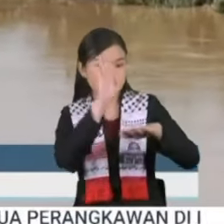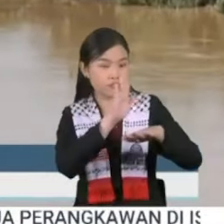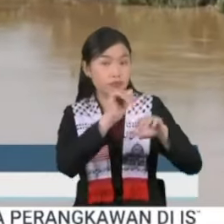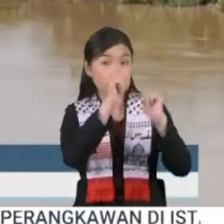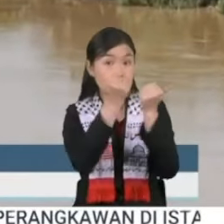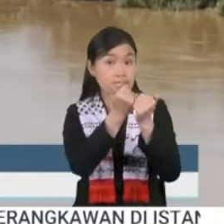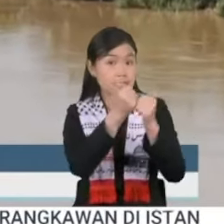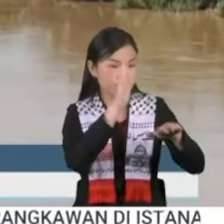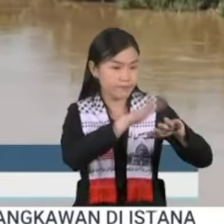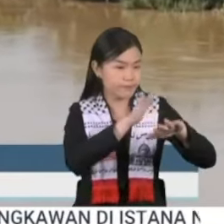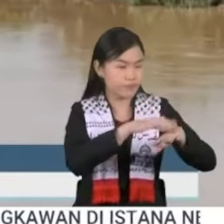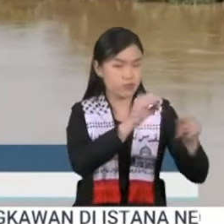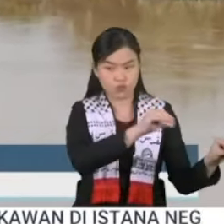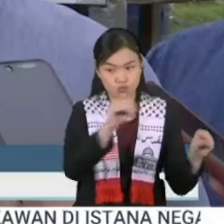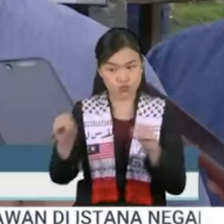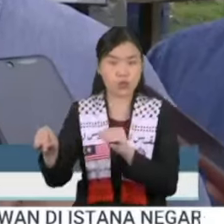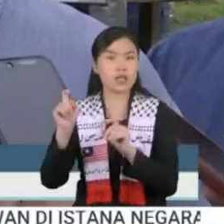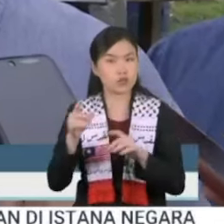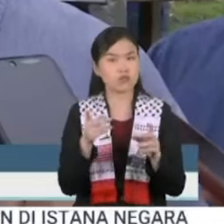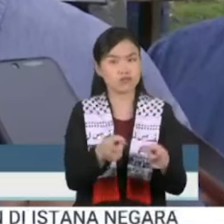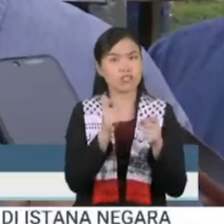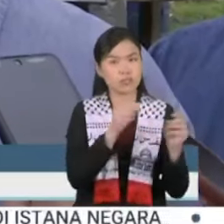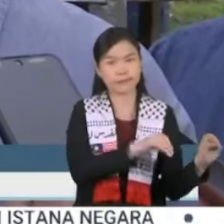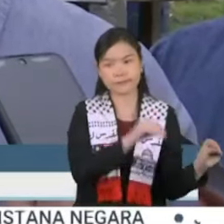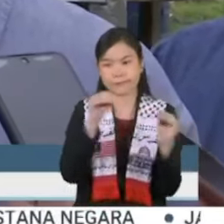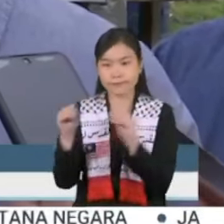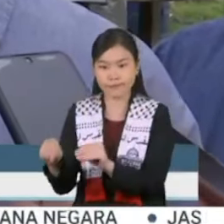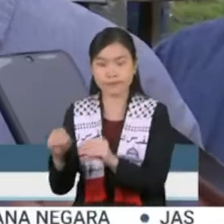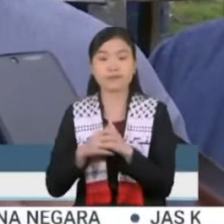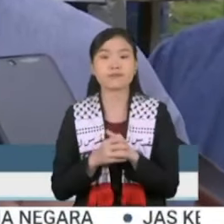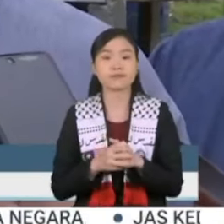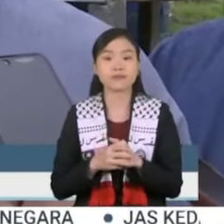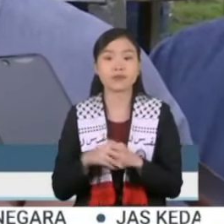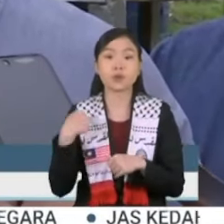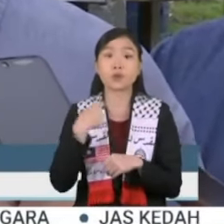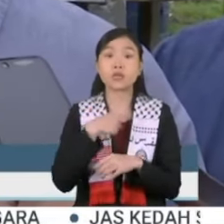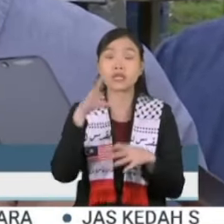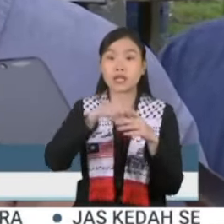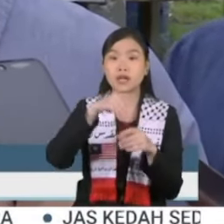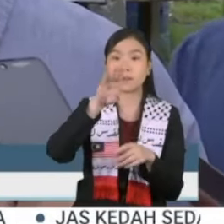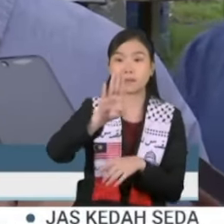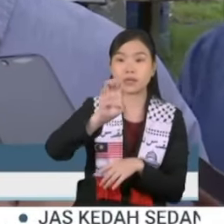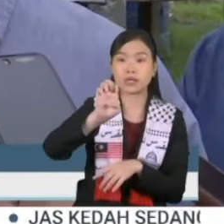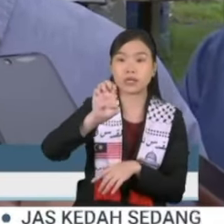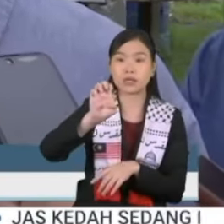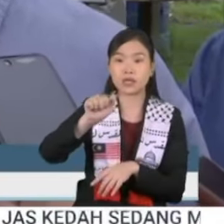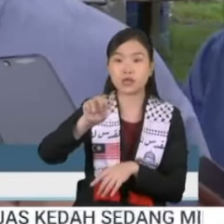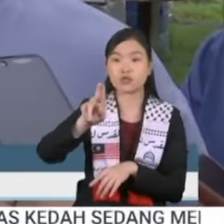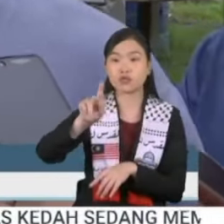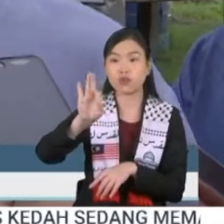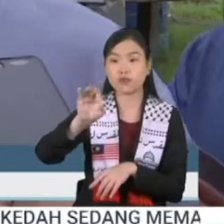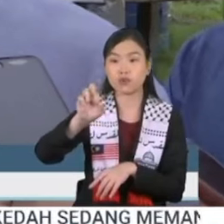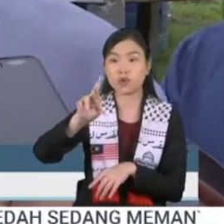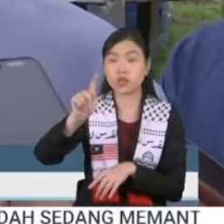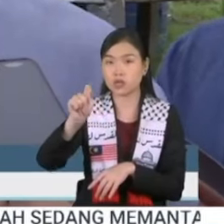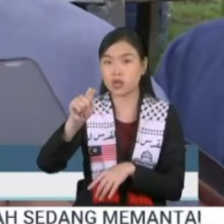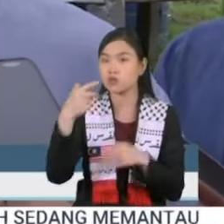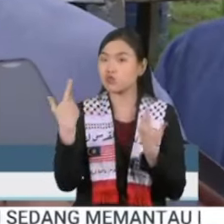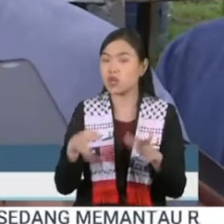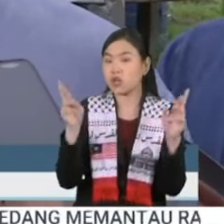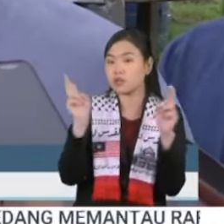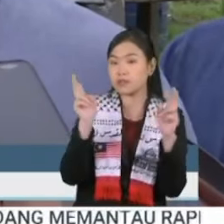agensi keselamatan. Kita di peringkat Beaufort, khususnya di Dun Lumadan ini, bersiap siaga bersama-sama dengan pegawai